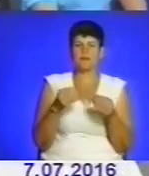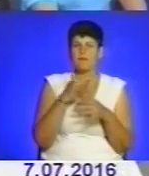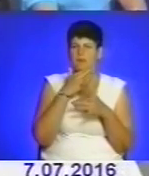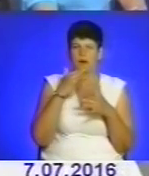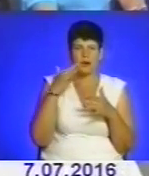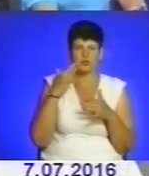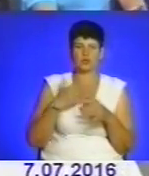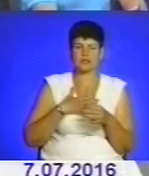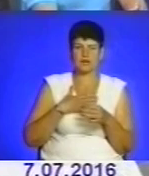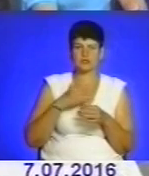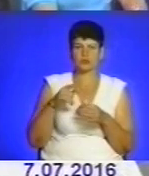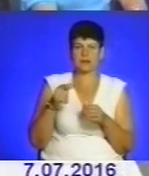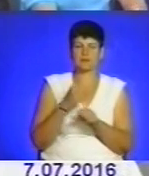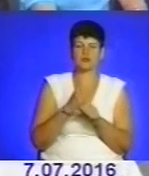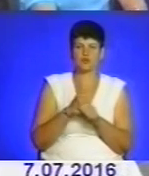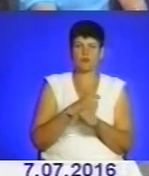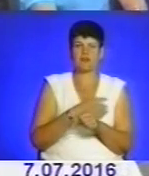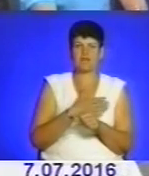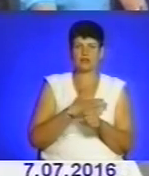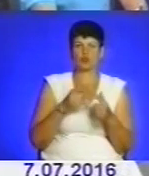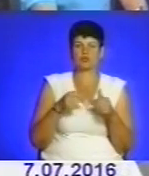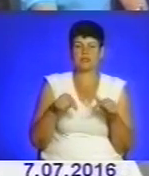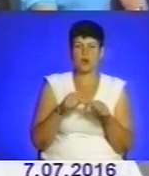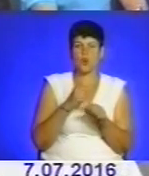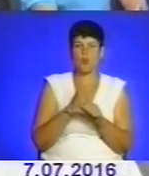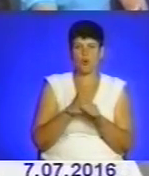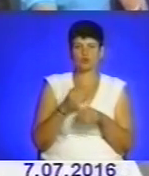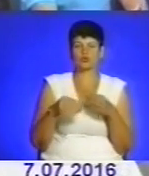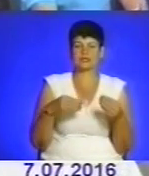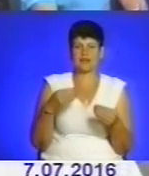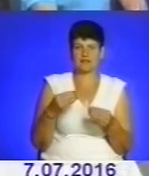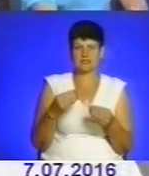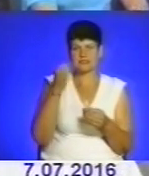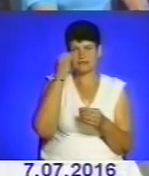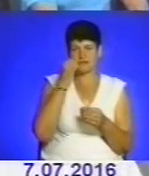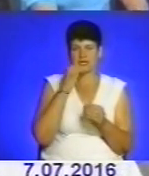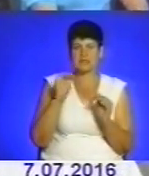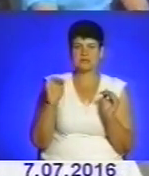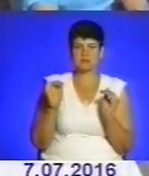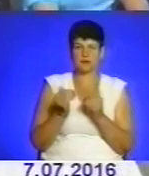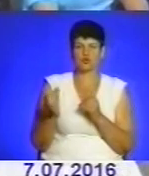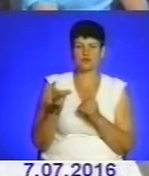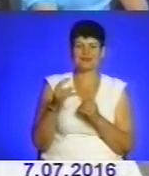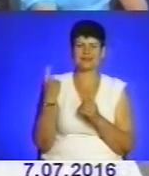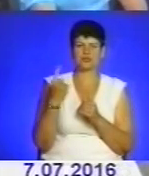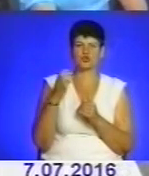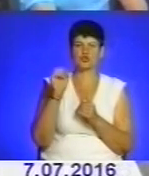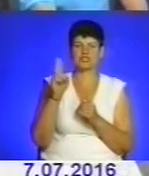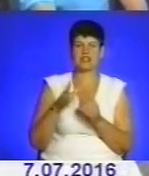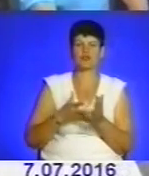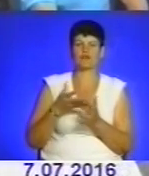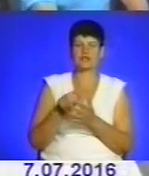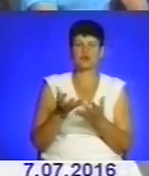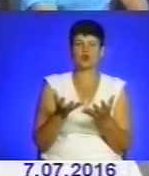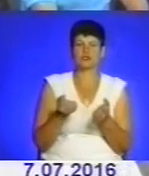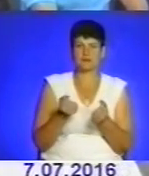наших людей працюють в приватному секторі економіки. Роботодавці завдяки зменшенню розміру єдиного соціального внеску отримали